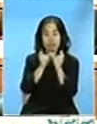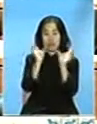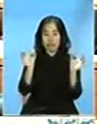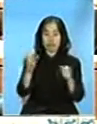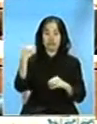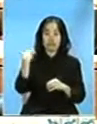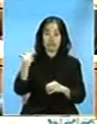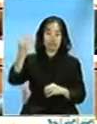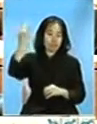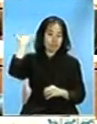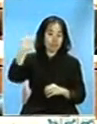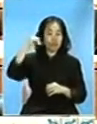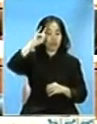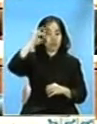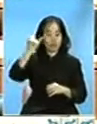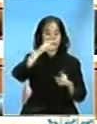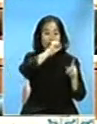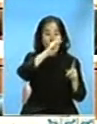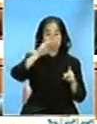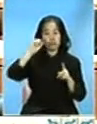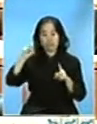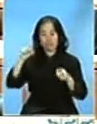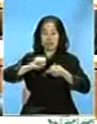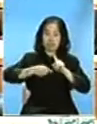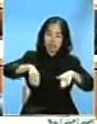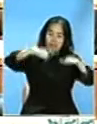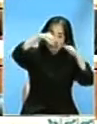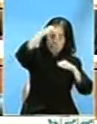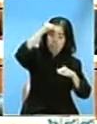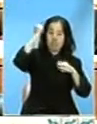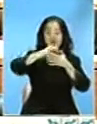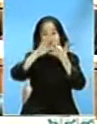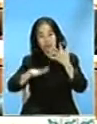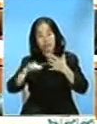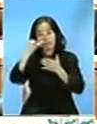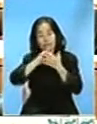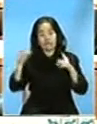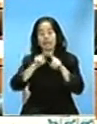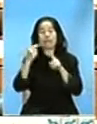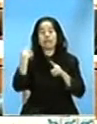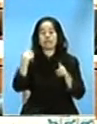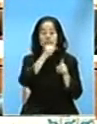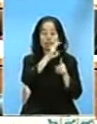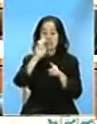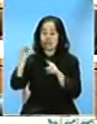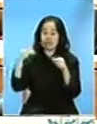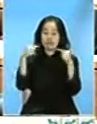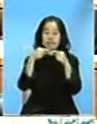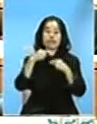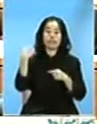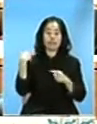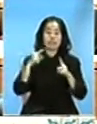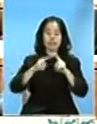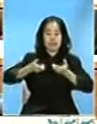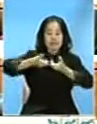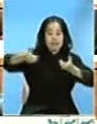ก็ในอดีตเคยรู้จักกันมาก่อนเป็นเพื่อนร่วมชั้นเรียนกันมาก่อนเป็นพี่น้องกันเป็นเครือญาติกันก็ตามก็ยังสามารถแยกแยะห